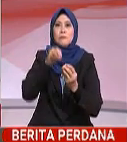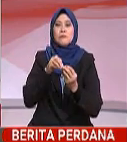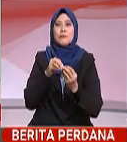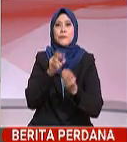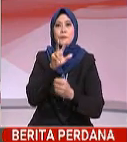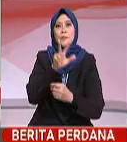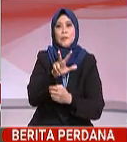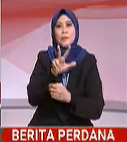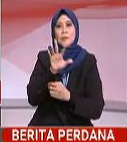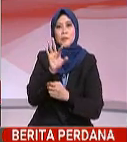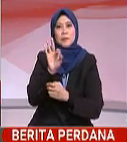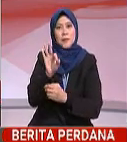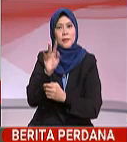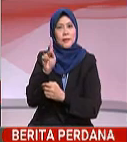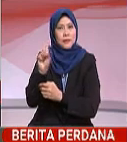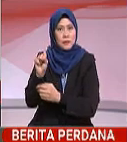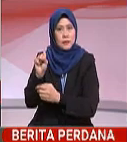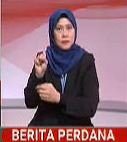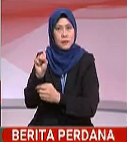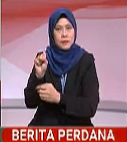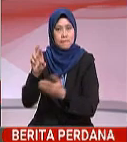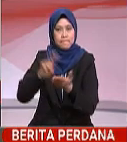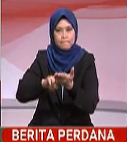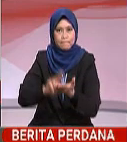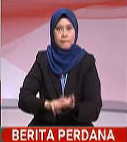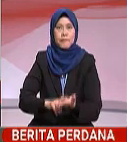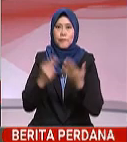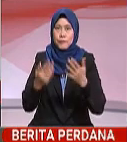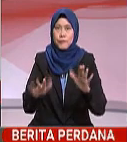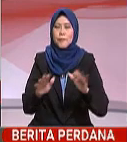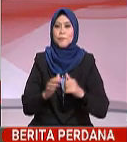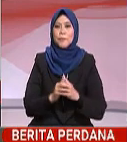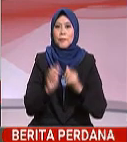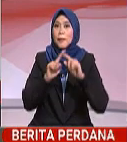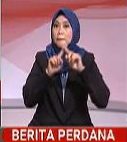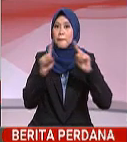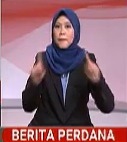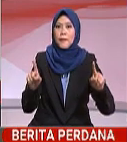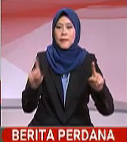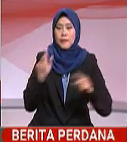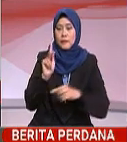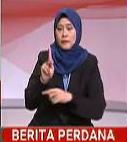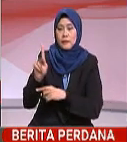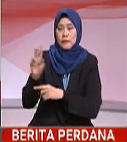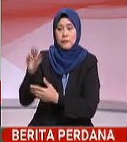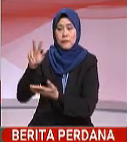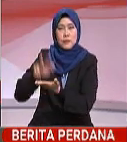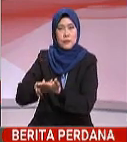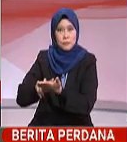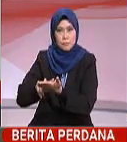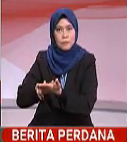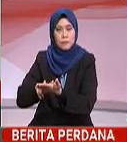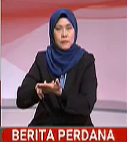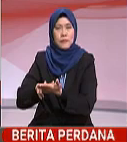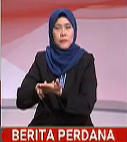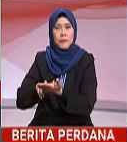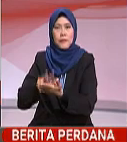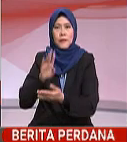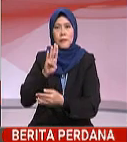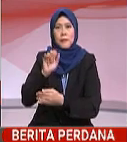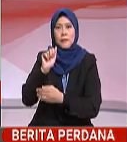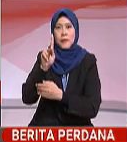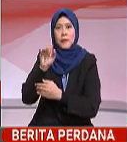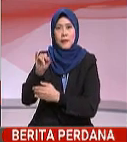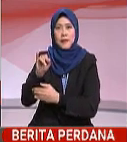sebanyak 39 kes telah direkodkan. Walau bagaimanapun, KKM mengesahkan baki